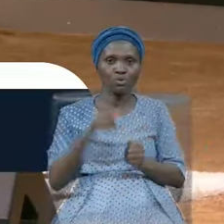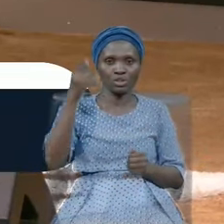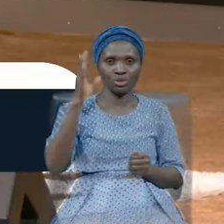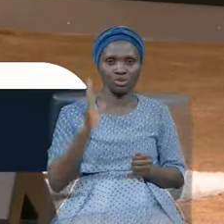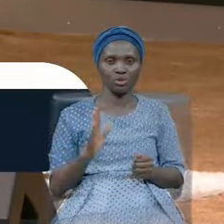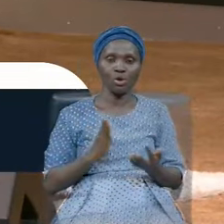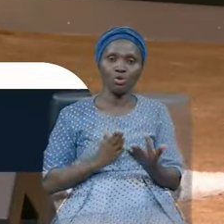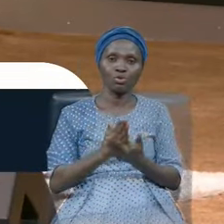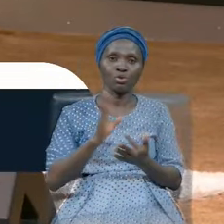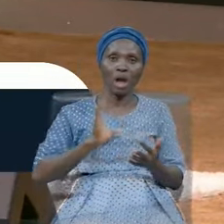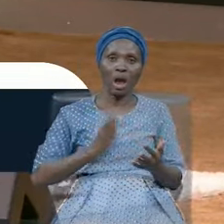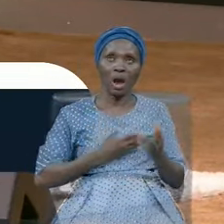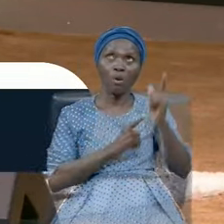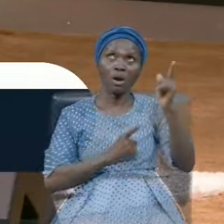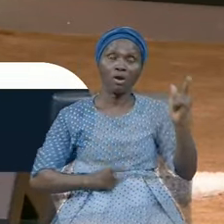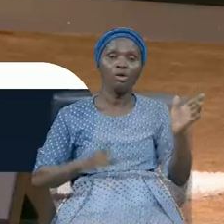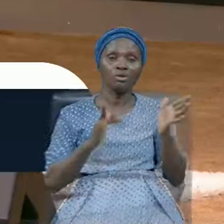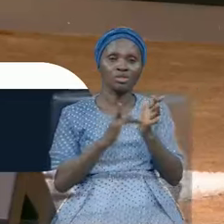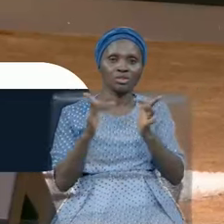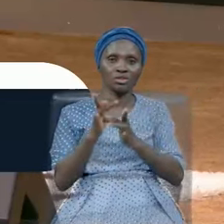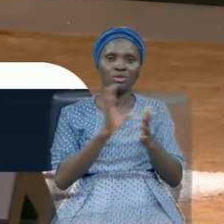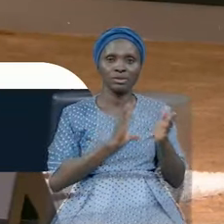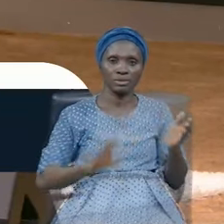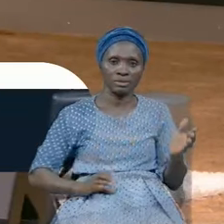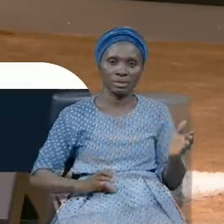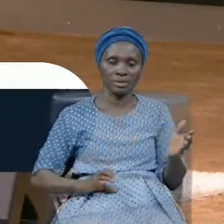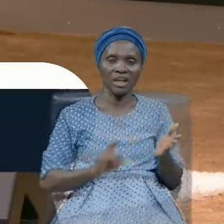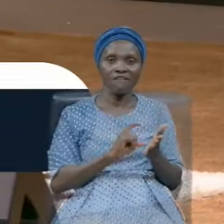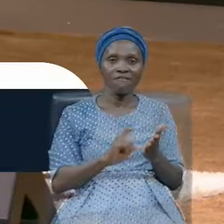Seigneur Jésus-Christ. Verset 2.